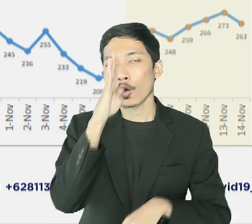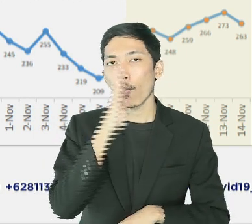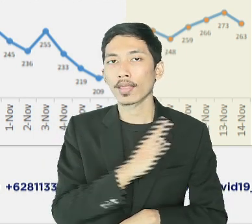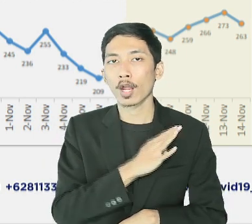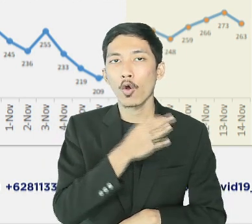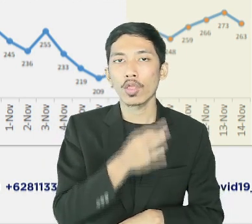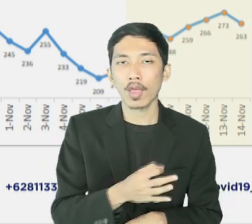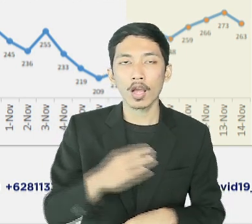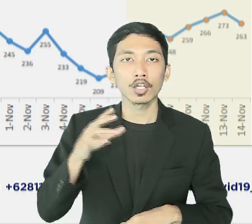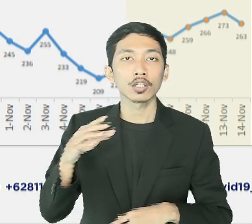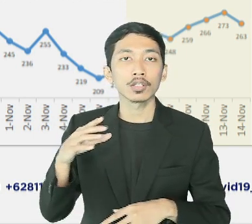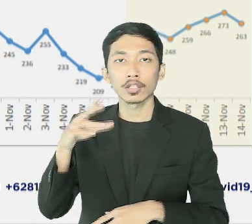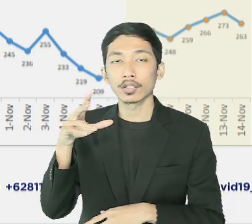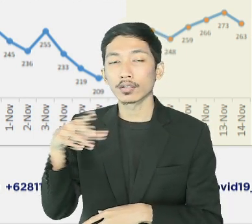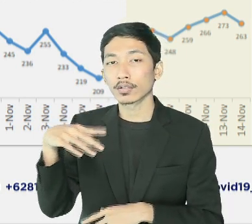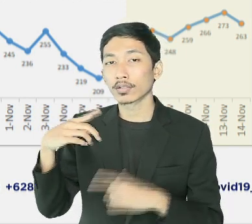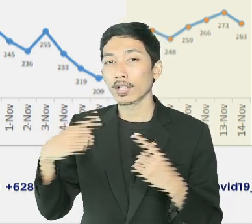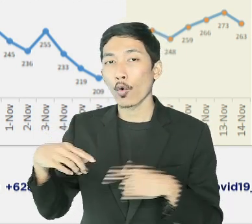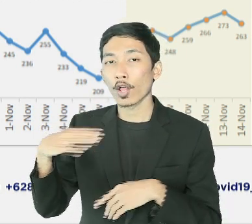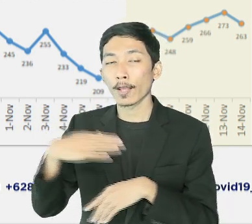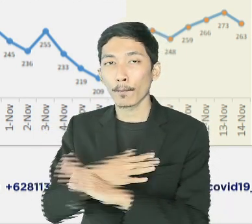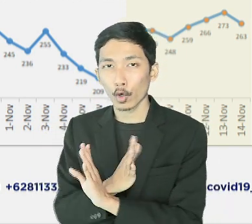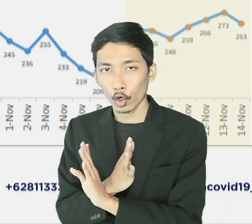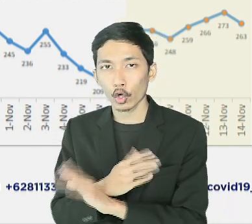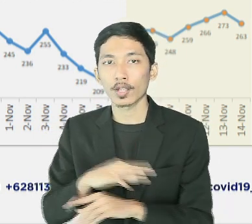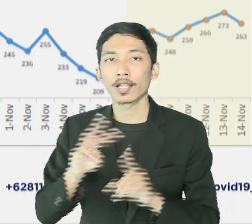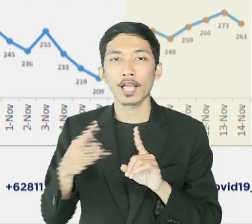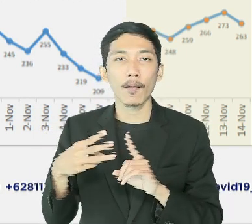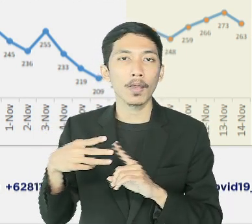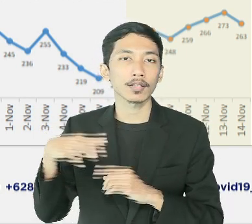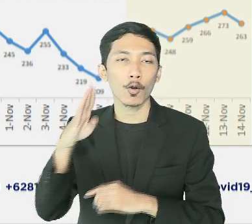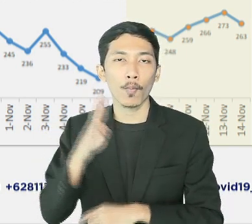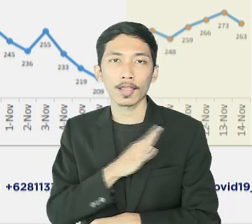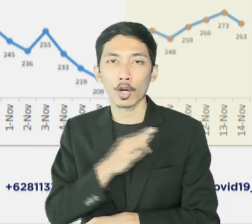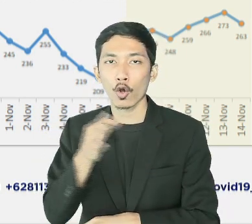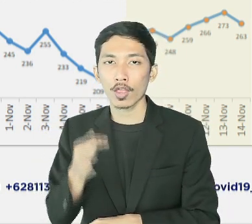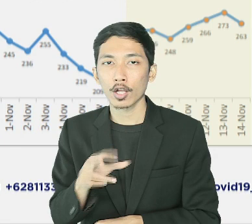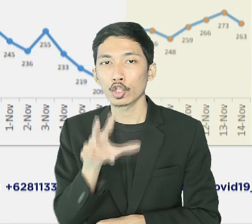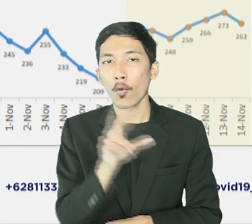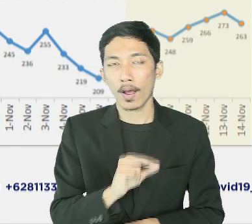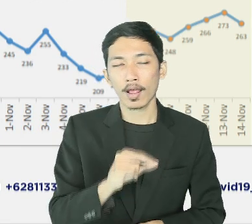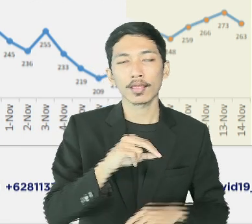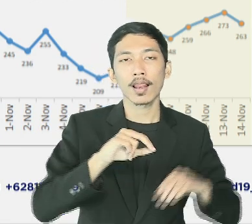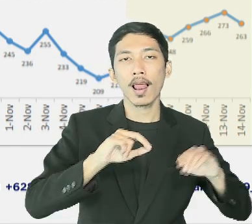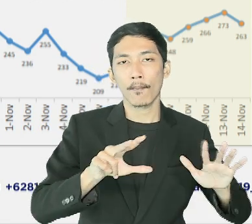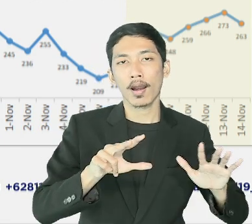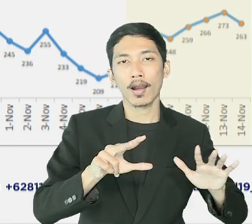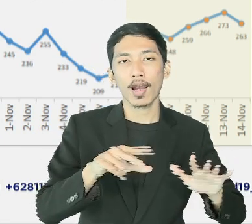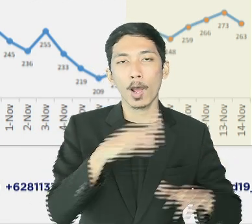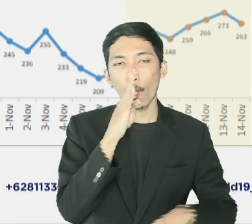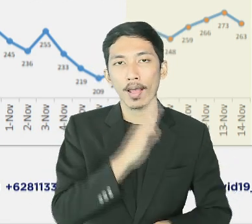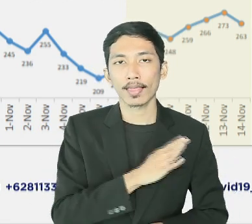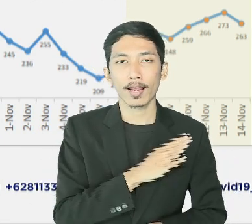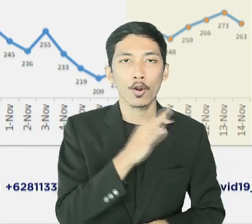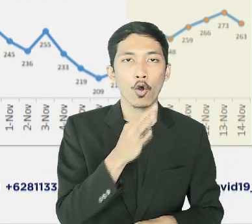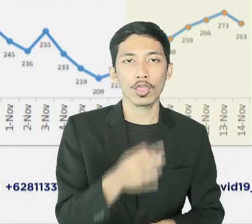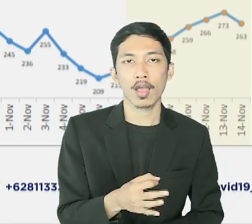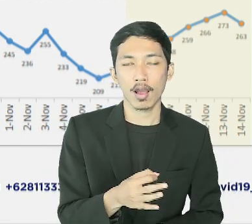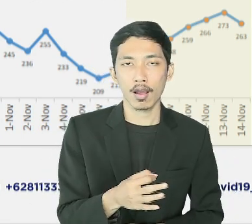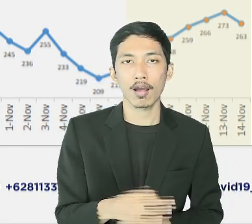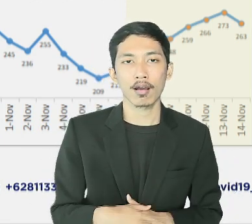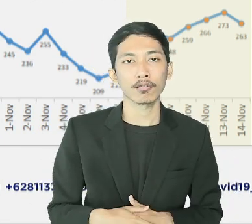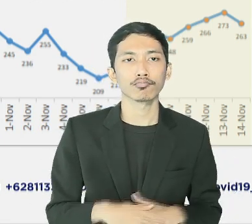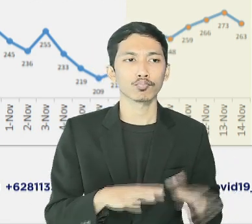Timur 13 kabupaten kota, dan Jawa Barat 8 kabupaten kota. Selain pada tingkat kabupaten